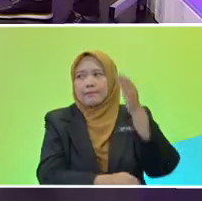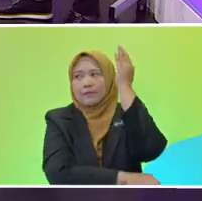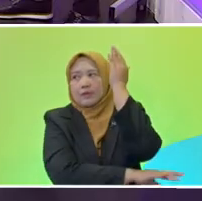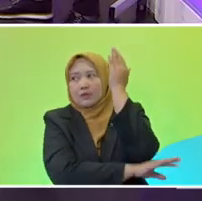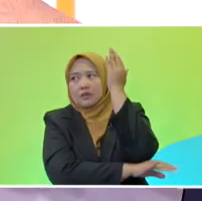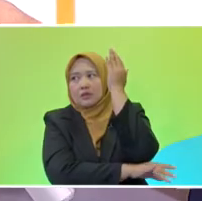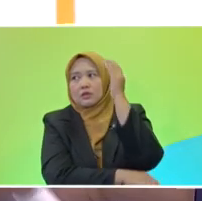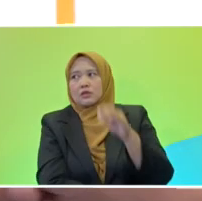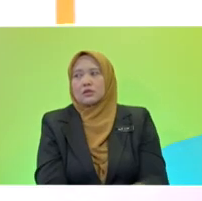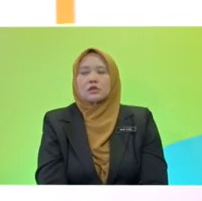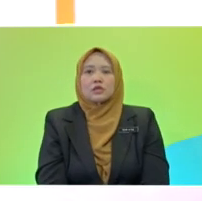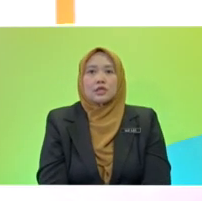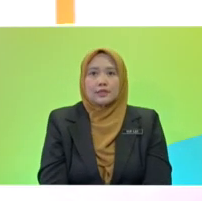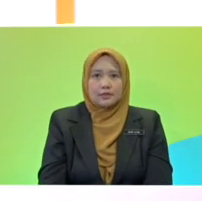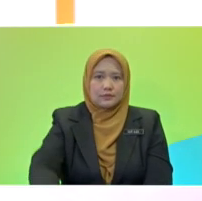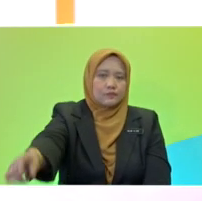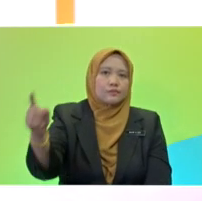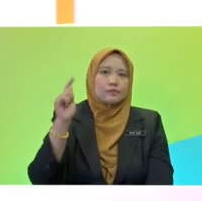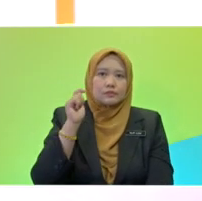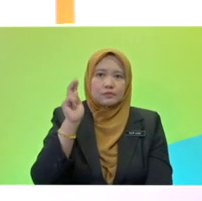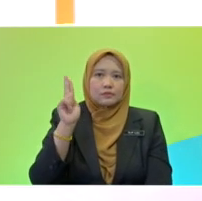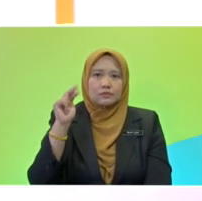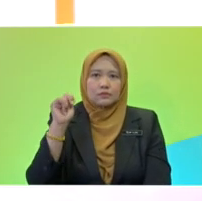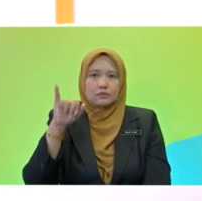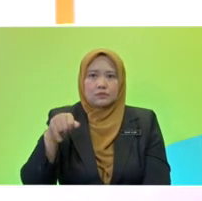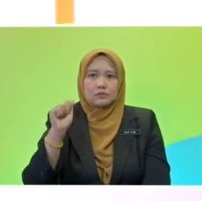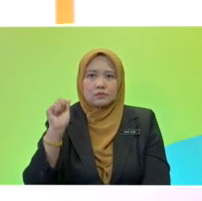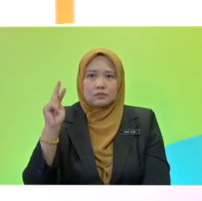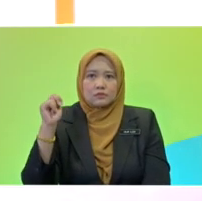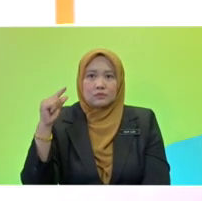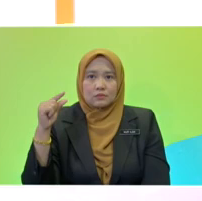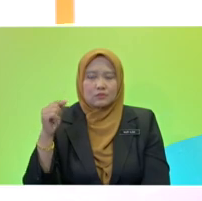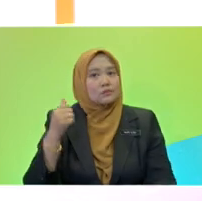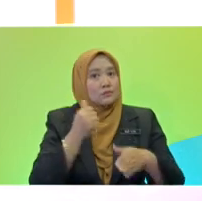panjang ke bawah nih kalau tunjang